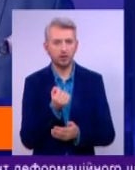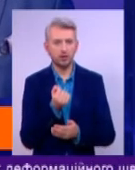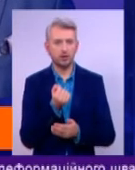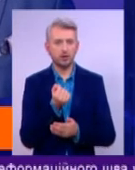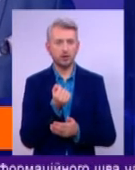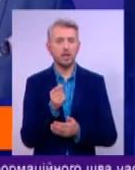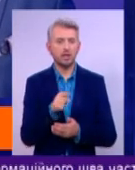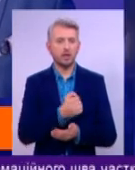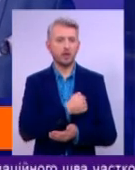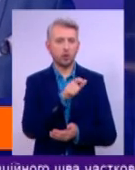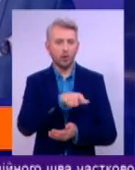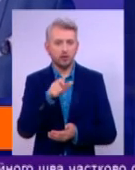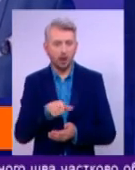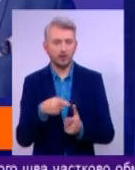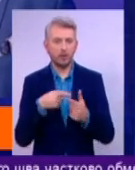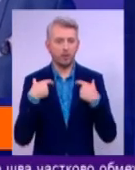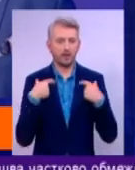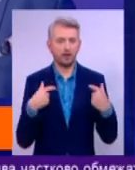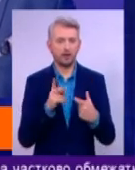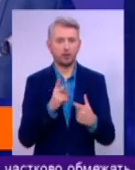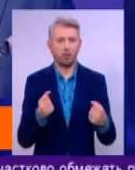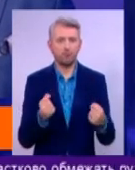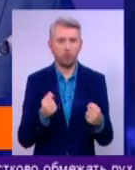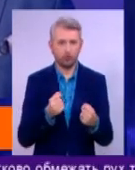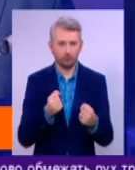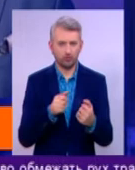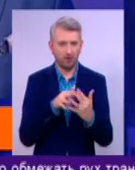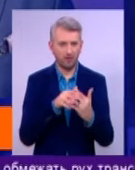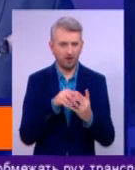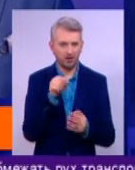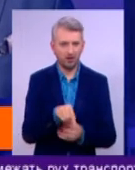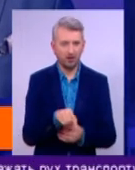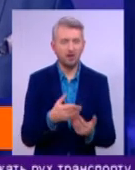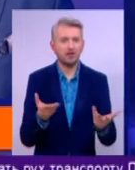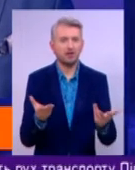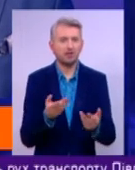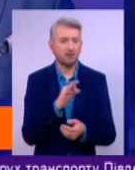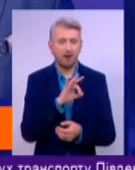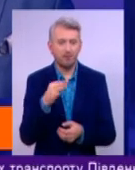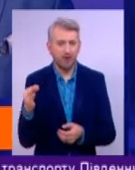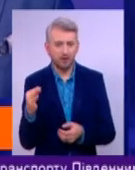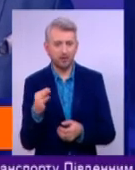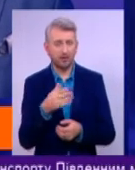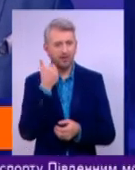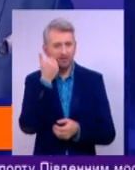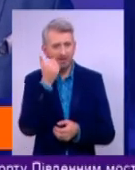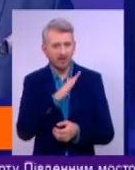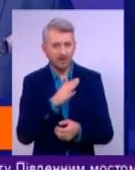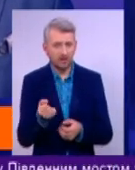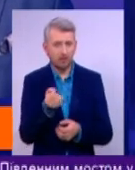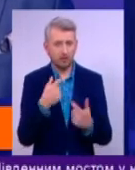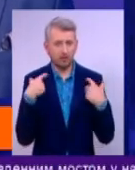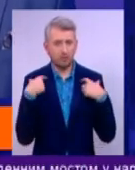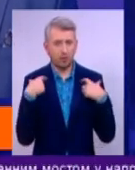те солдаты или офицеры, которые мерзнут в окопах, копейки, не стыдно носить